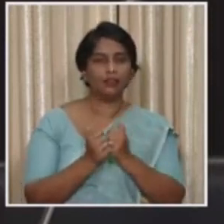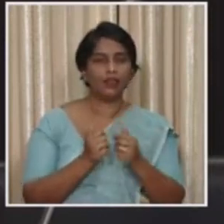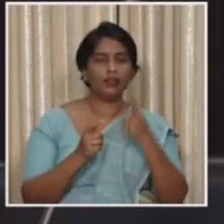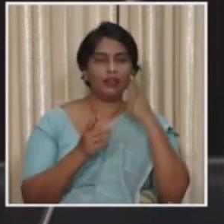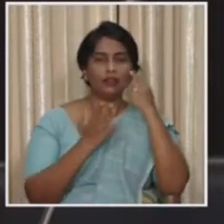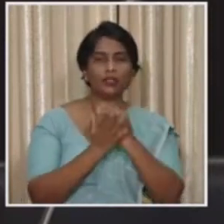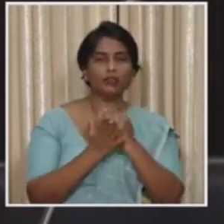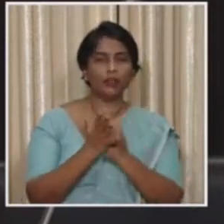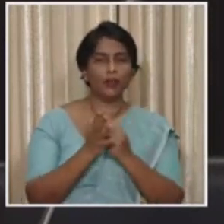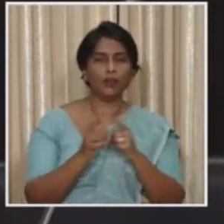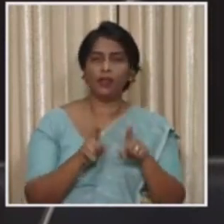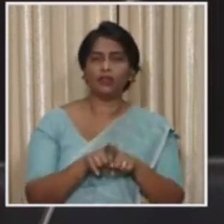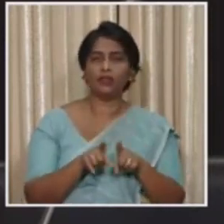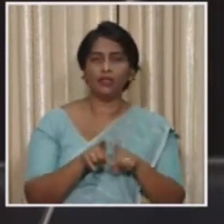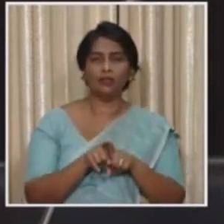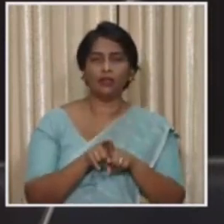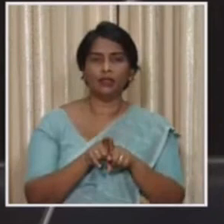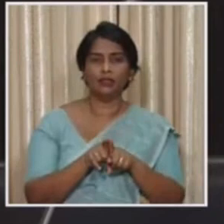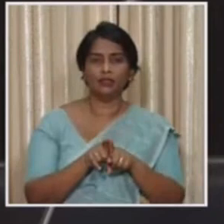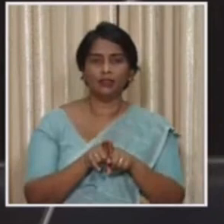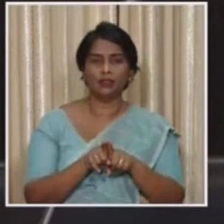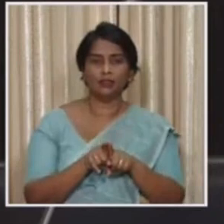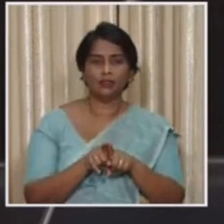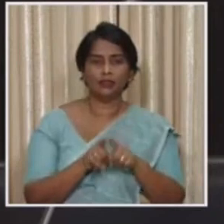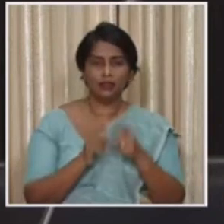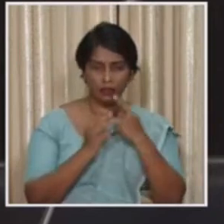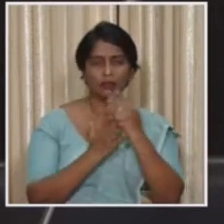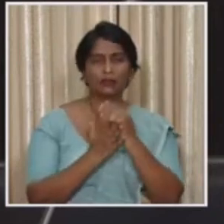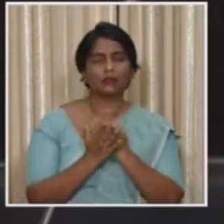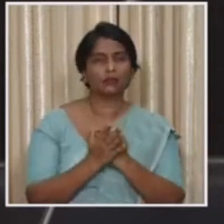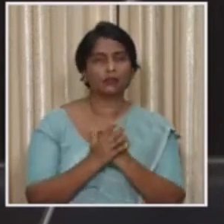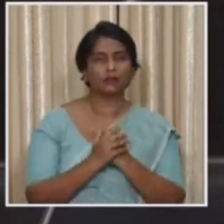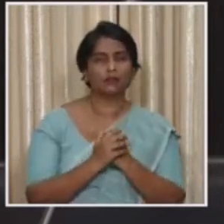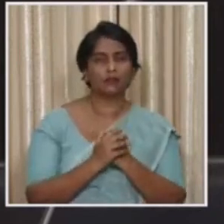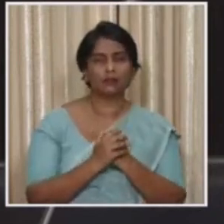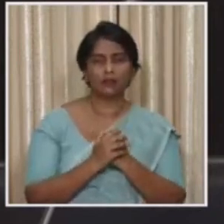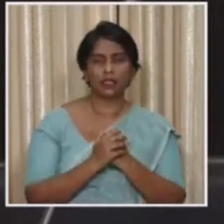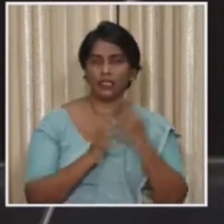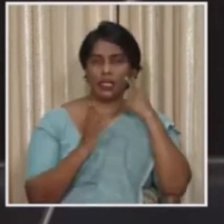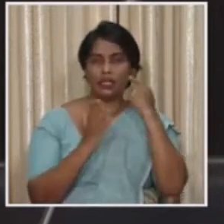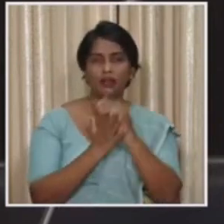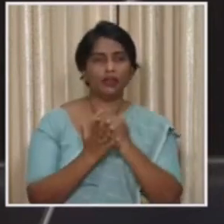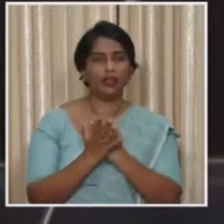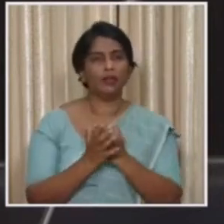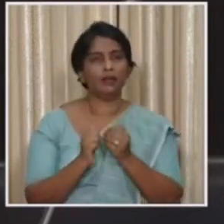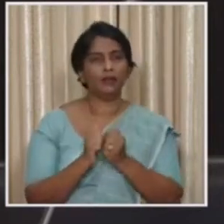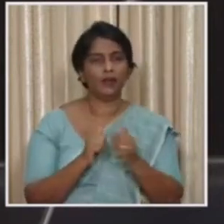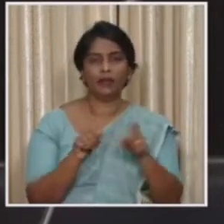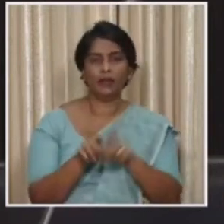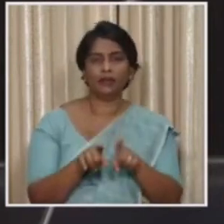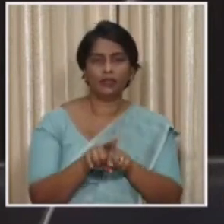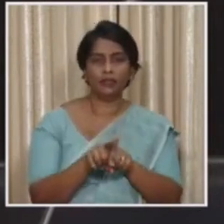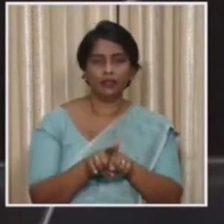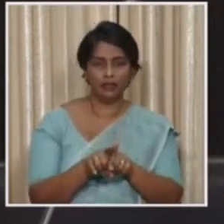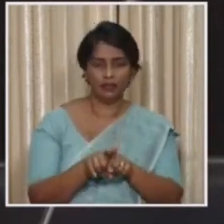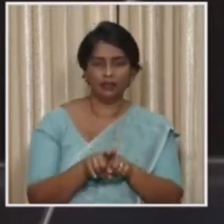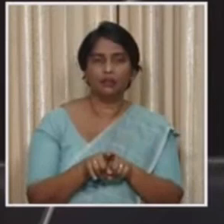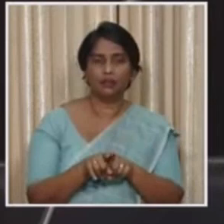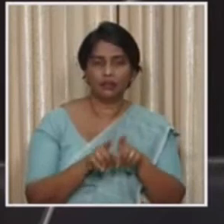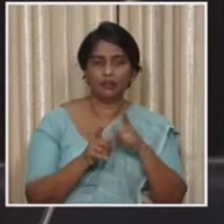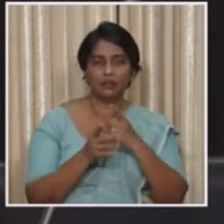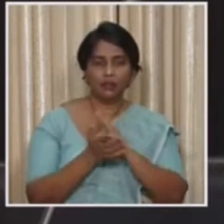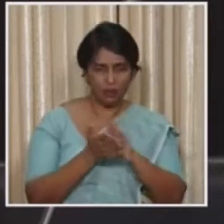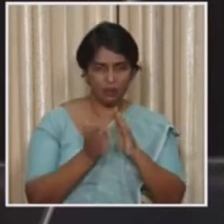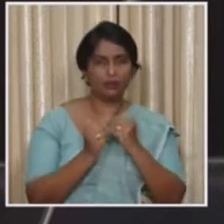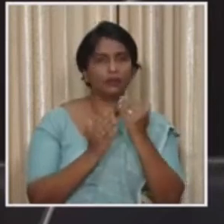உறுப்பினர் அவர்கள் பாரிய பணிகளை ஆற்றி வருகிறார். அவர் ஒரு பொறியியலாளராக, டெலிகாம் இன்ஜினியராக கல்வியை கற்று